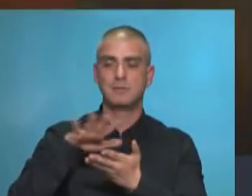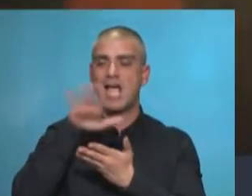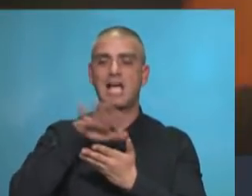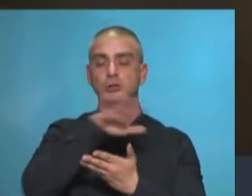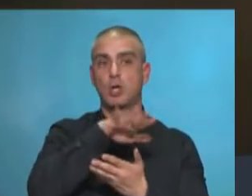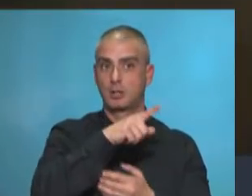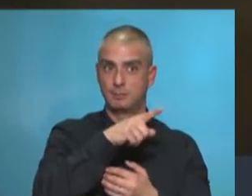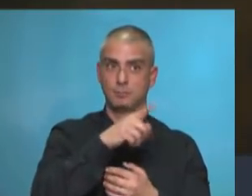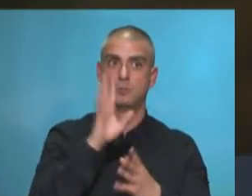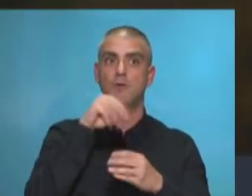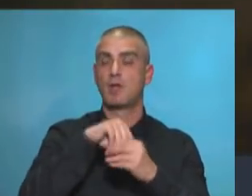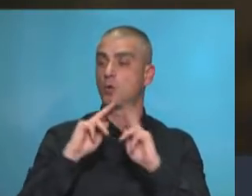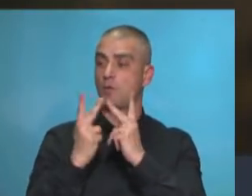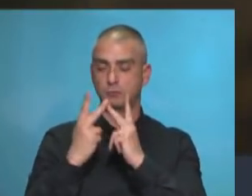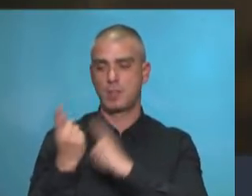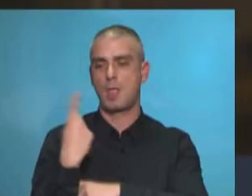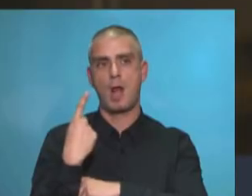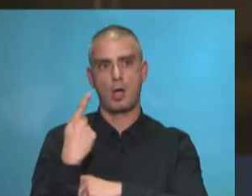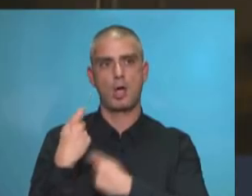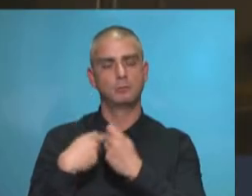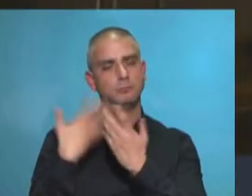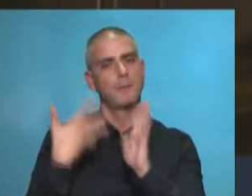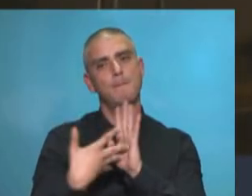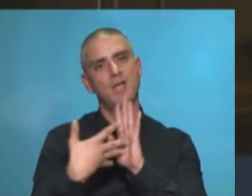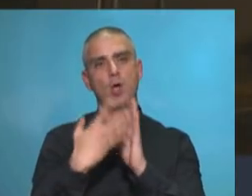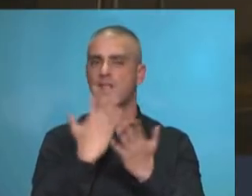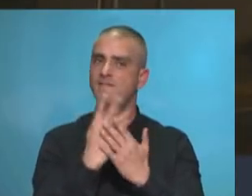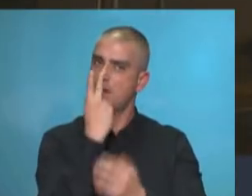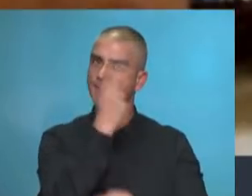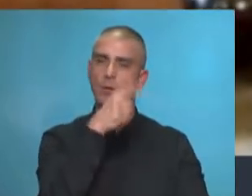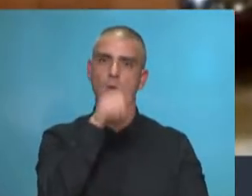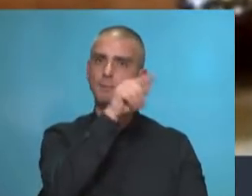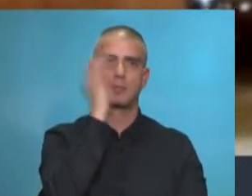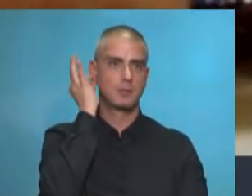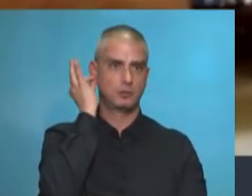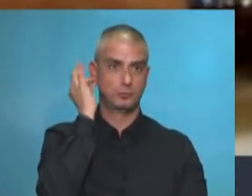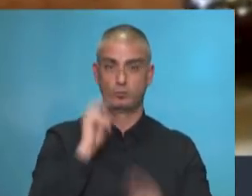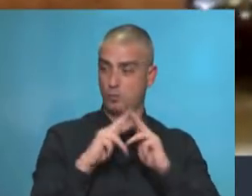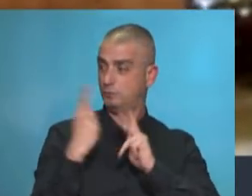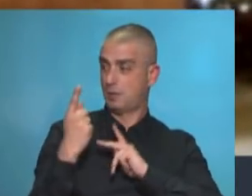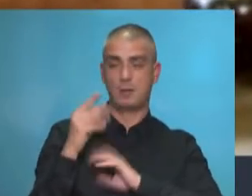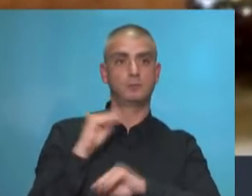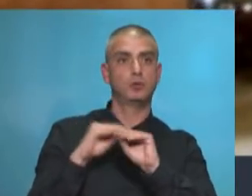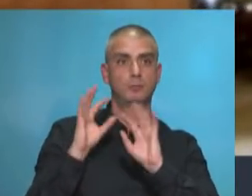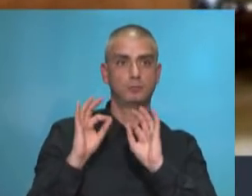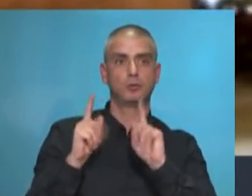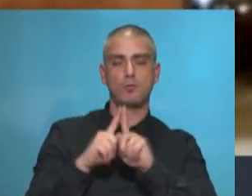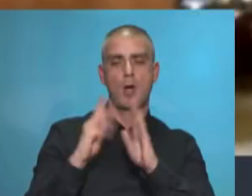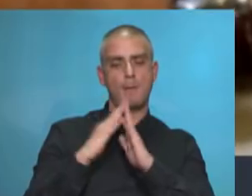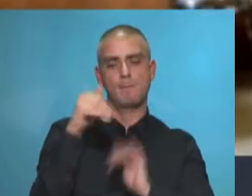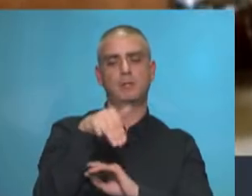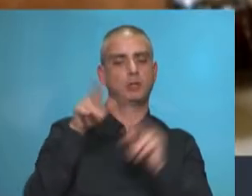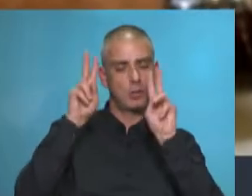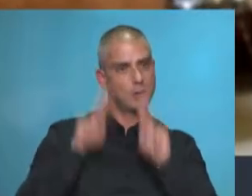בארץ, ובקבוצות אחרות לקוחות משתפים ביקורות על ביקורים אצל נשים. קבוצה אחת משמשת ממש בית בושת